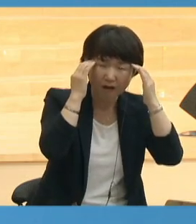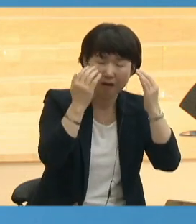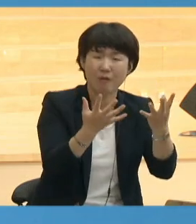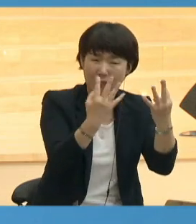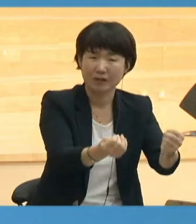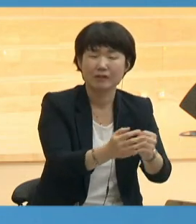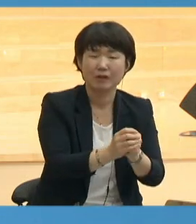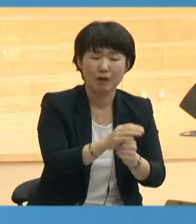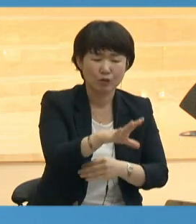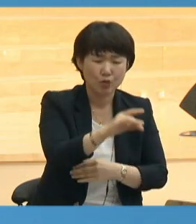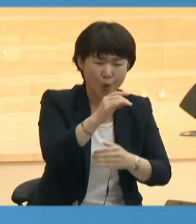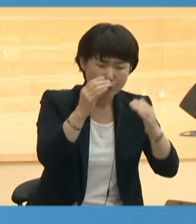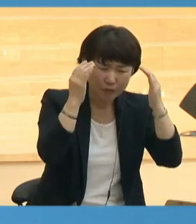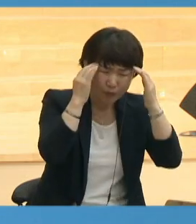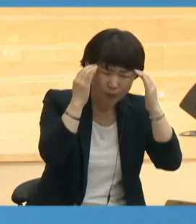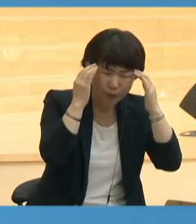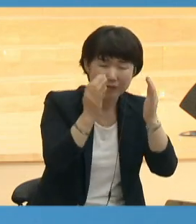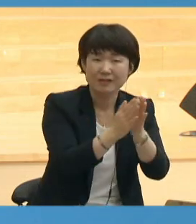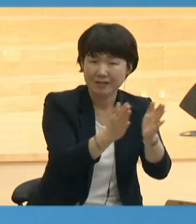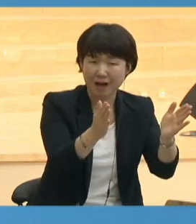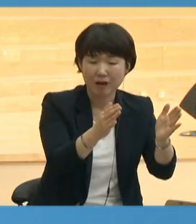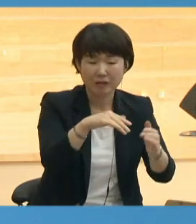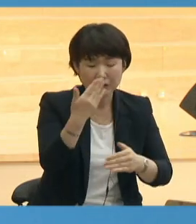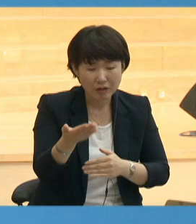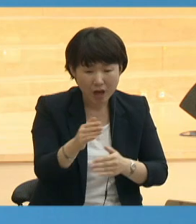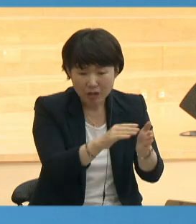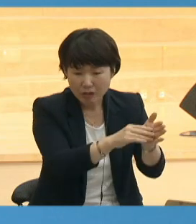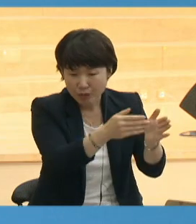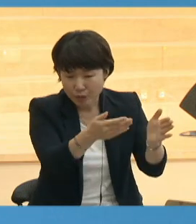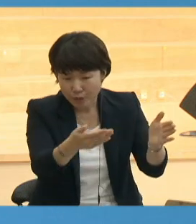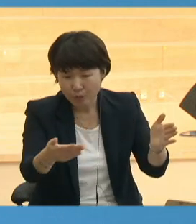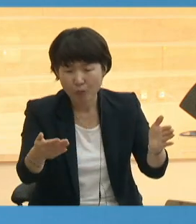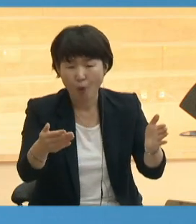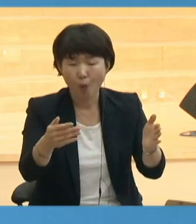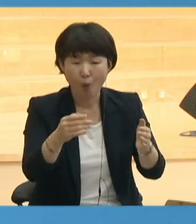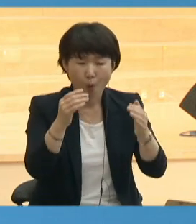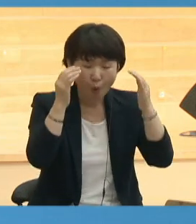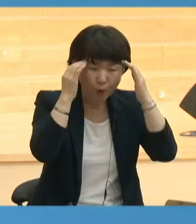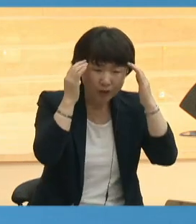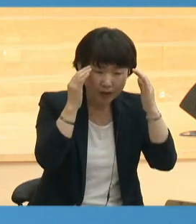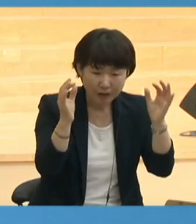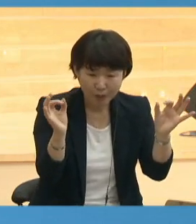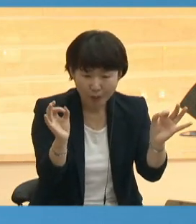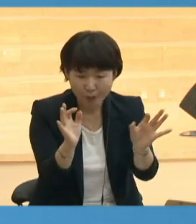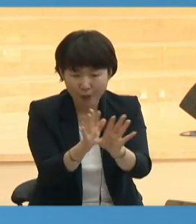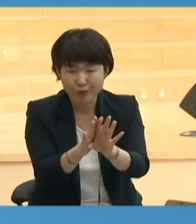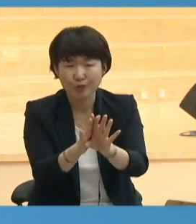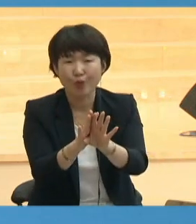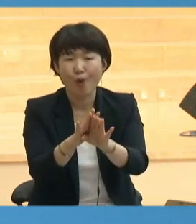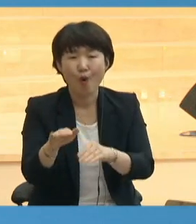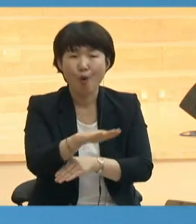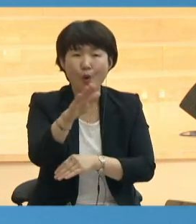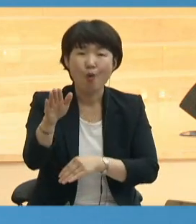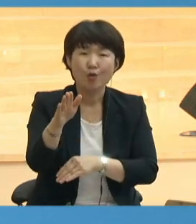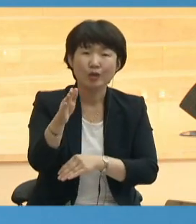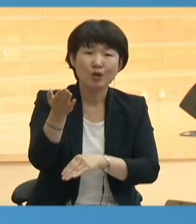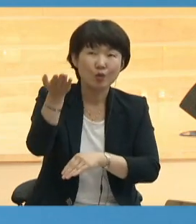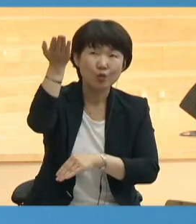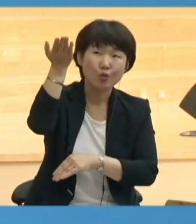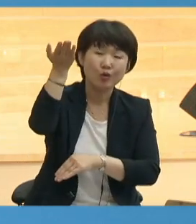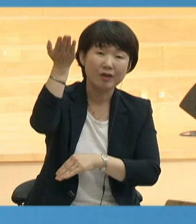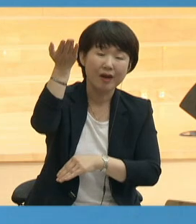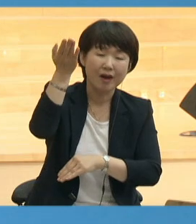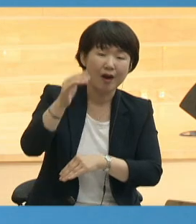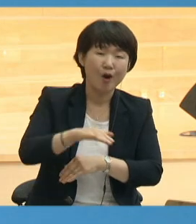처음 시장 건 아니었어 지나고 나면 어느듯 권한을 싸가지고 우리 위에 고난